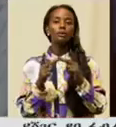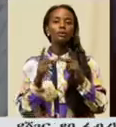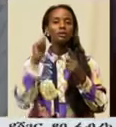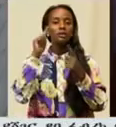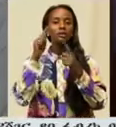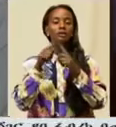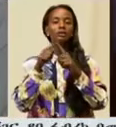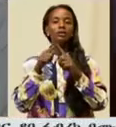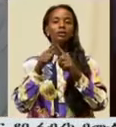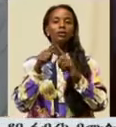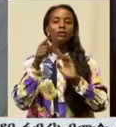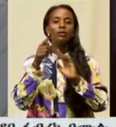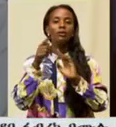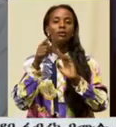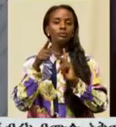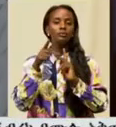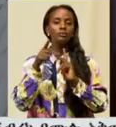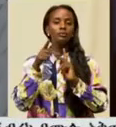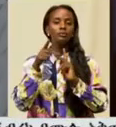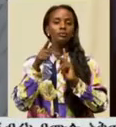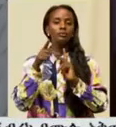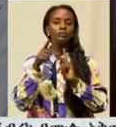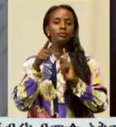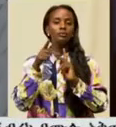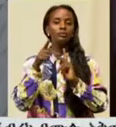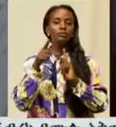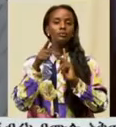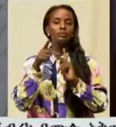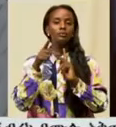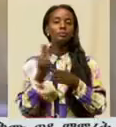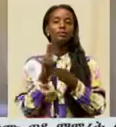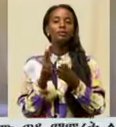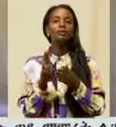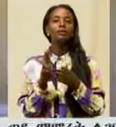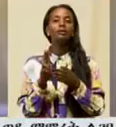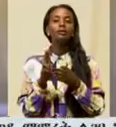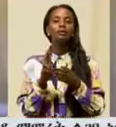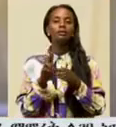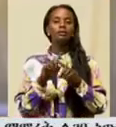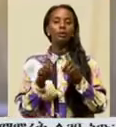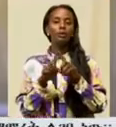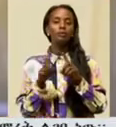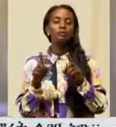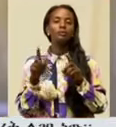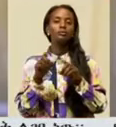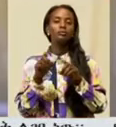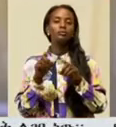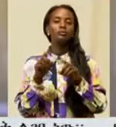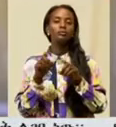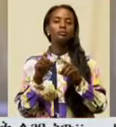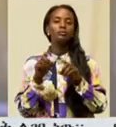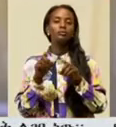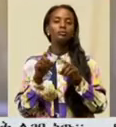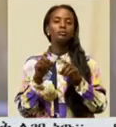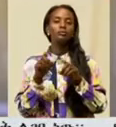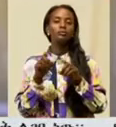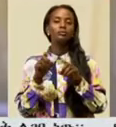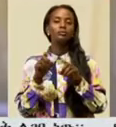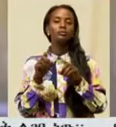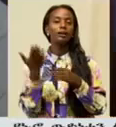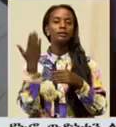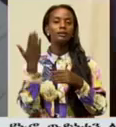አፈጻጸም ማሳኪያ ቱልስ አድርጎ ከመጠቀም ይልቅ በተለያየ መልኩ ለተጨማሪ ተልኮዎች ማሳኪያ አድርጎ የመጠቀም ነገር